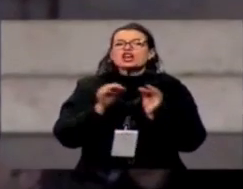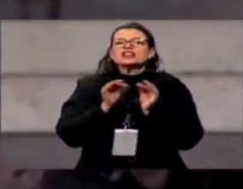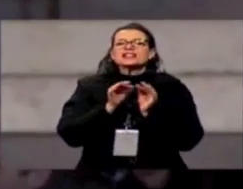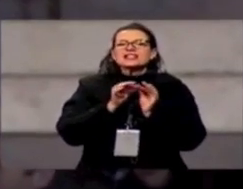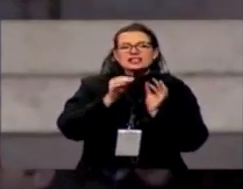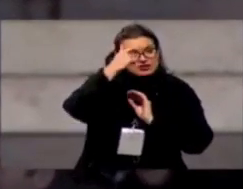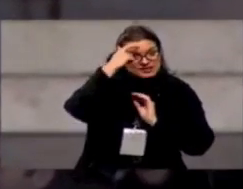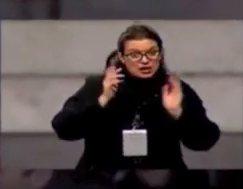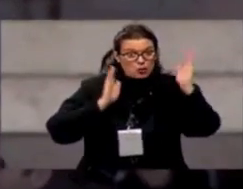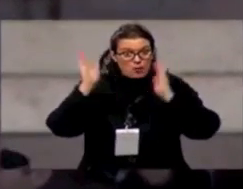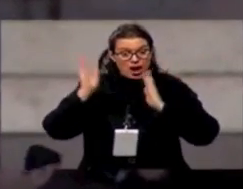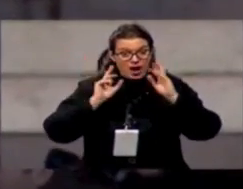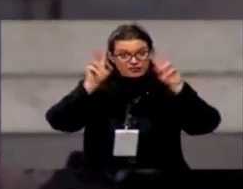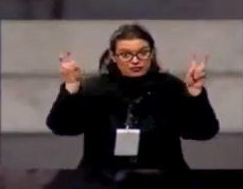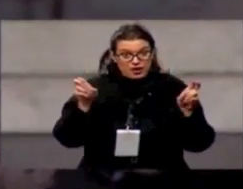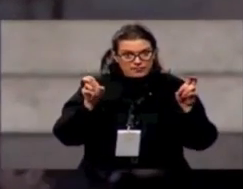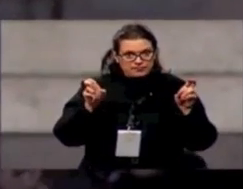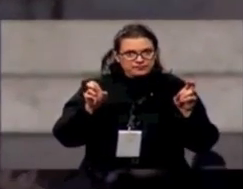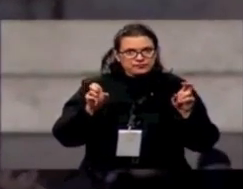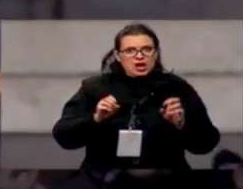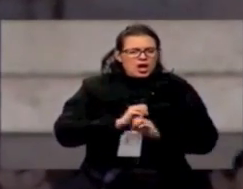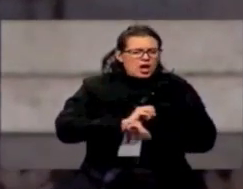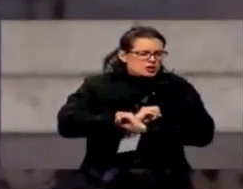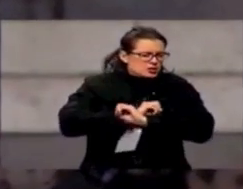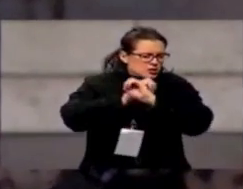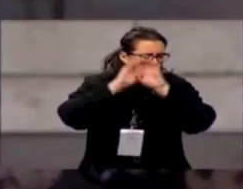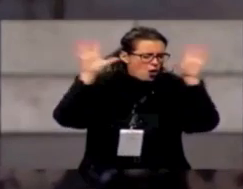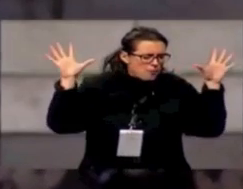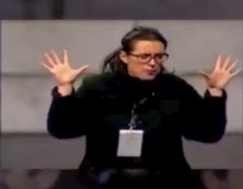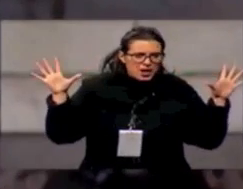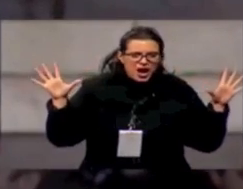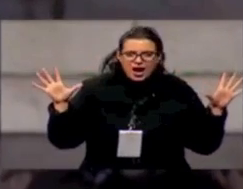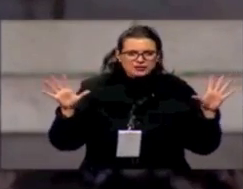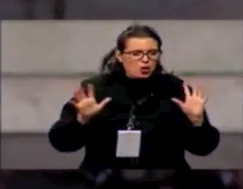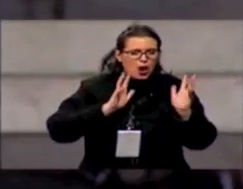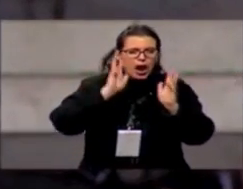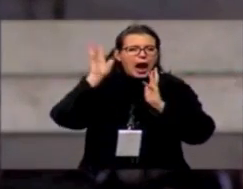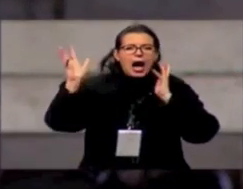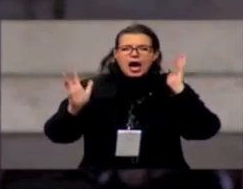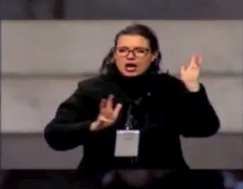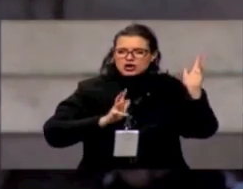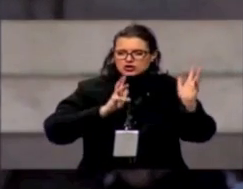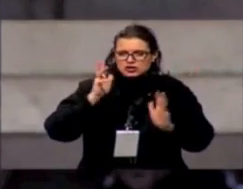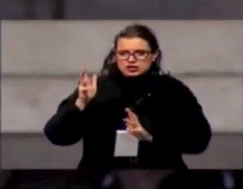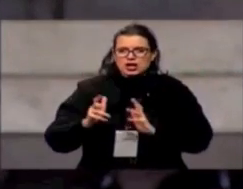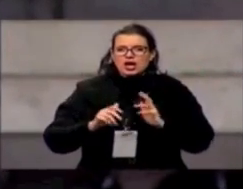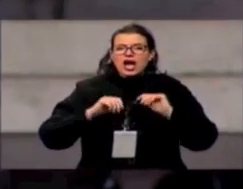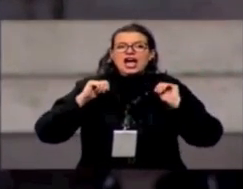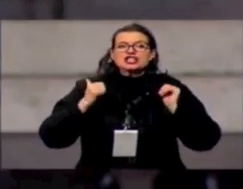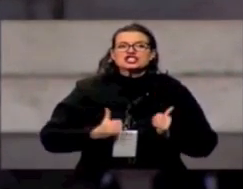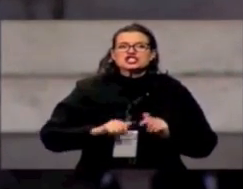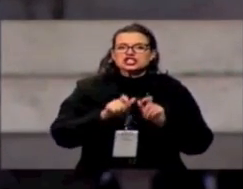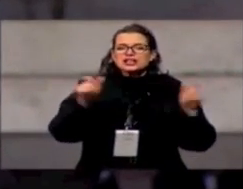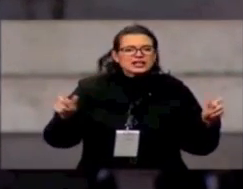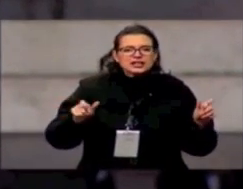proiettato è scoppiato un un caso i cittadini in tutta Italia lo